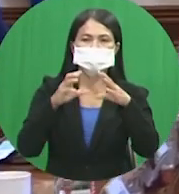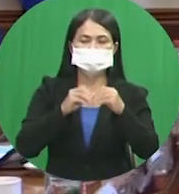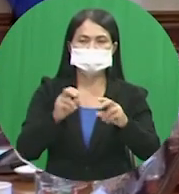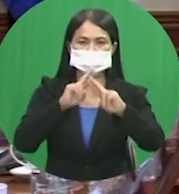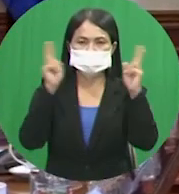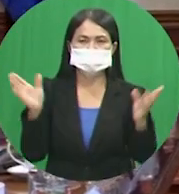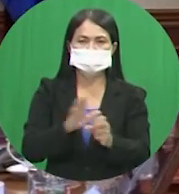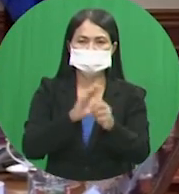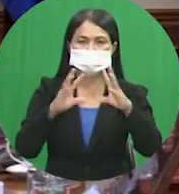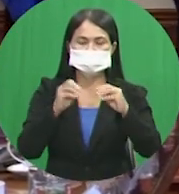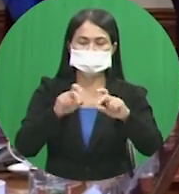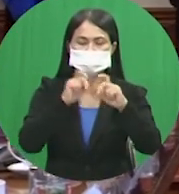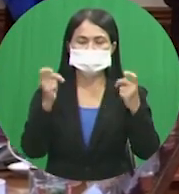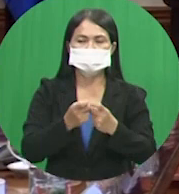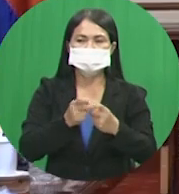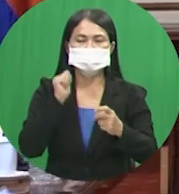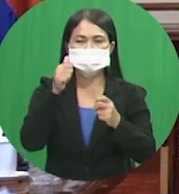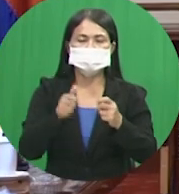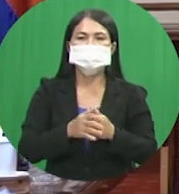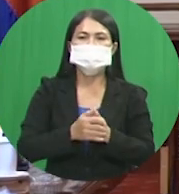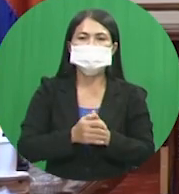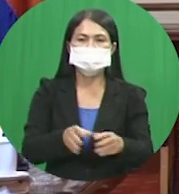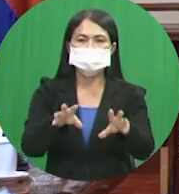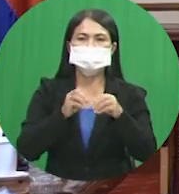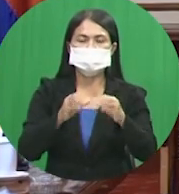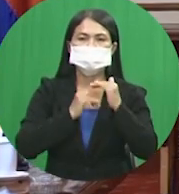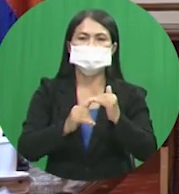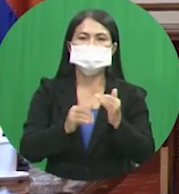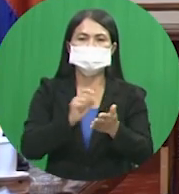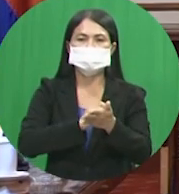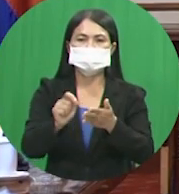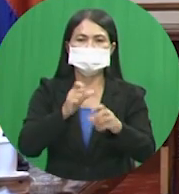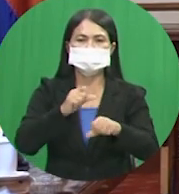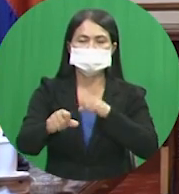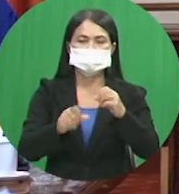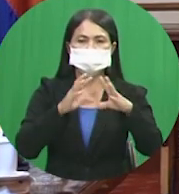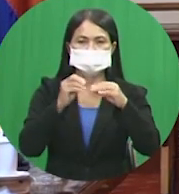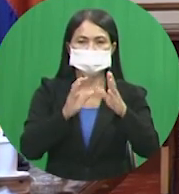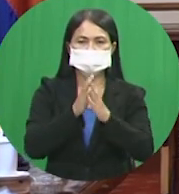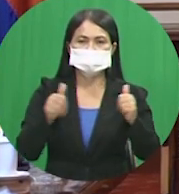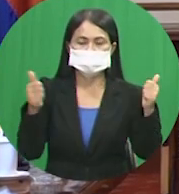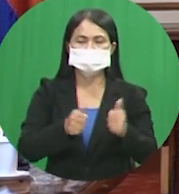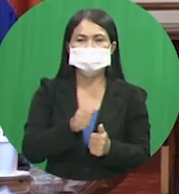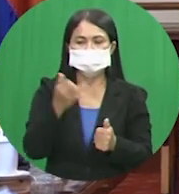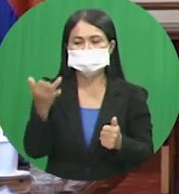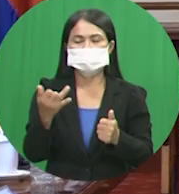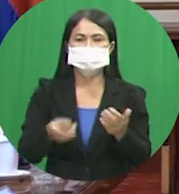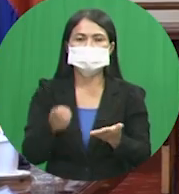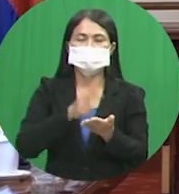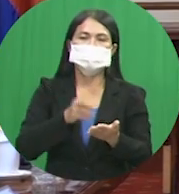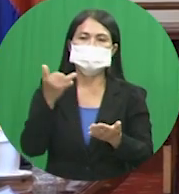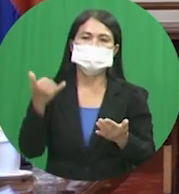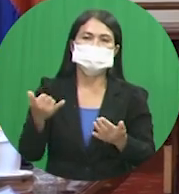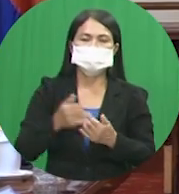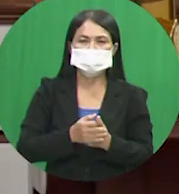ញអង្គកិច្ចប្រជុំគណៈកម្មាធិការអចិន្ត្រៃយ៍បានអនុម័តកំណត់ការបរិច្ឆេទបន្តសម័យប្រជុំរដ្ឋសភាលើកទី7នីតិកាលទី